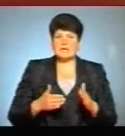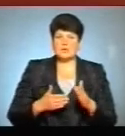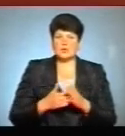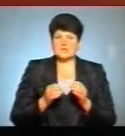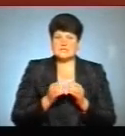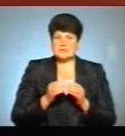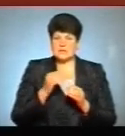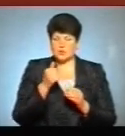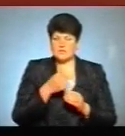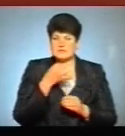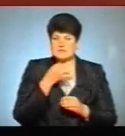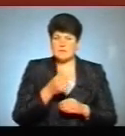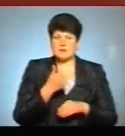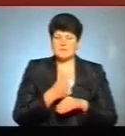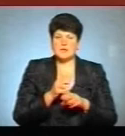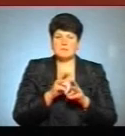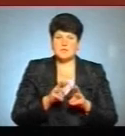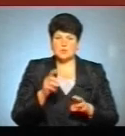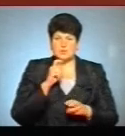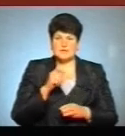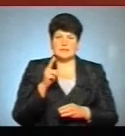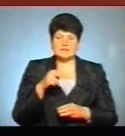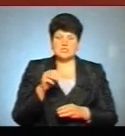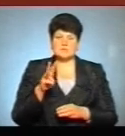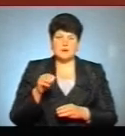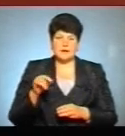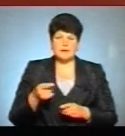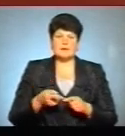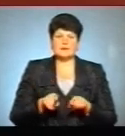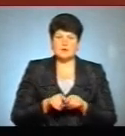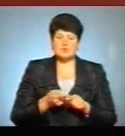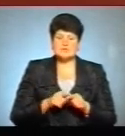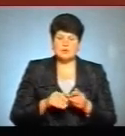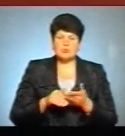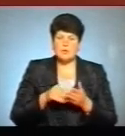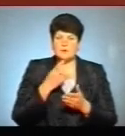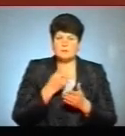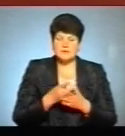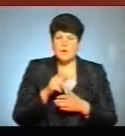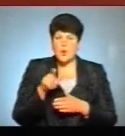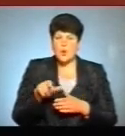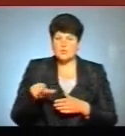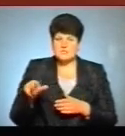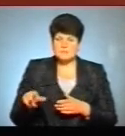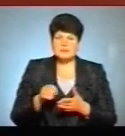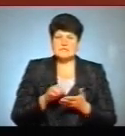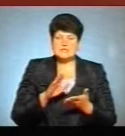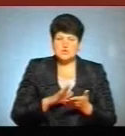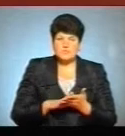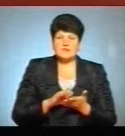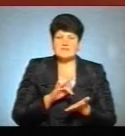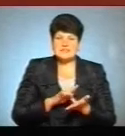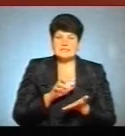повідомив прем'єр-міністр України Денис Шмигаль. Також ця допомога передбачена для осіб, які зареєстровані у центрах зайнятості